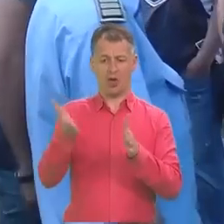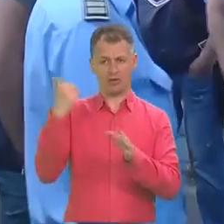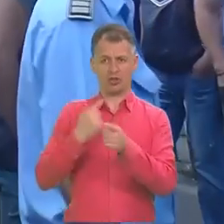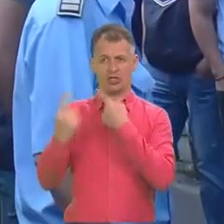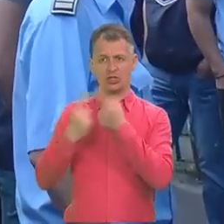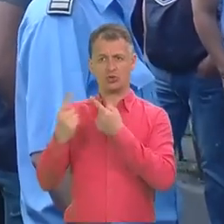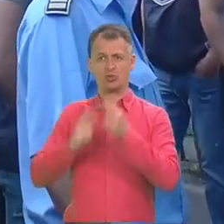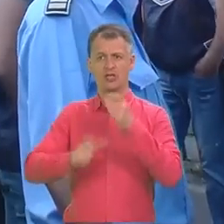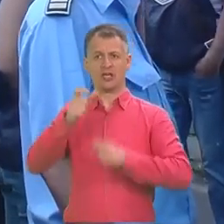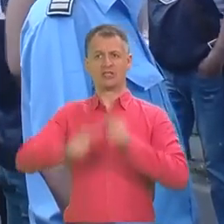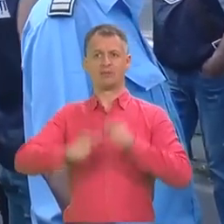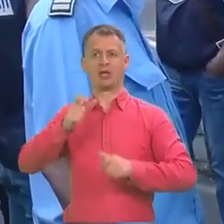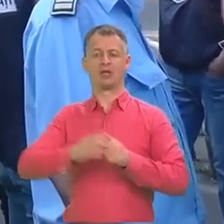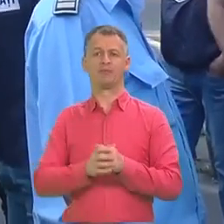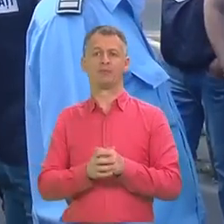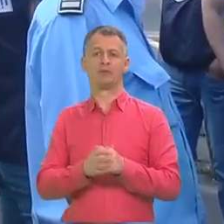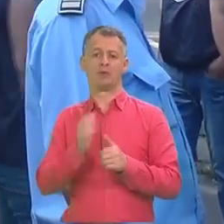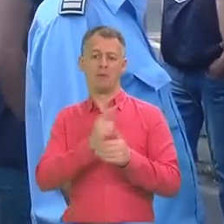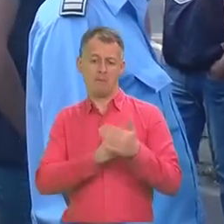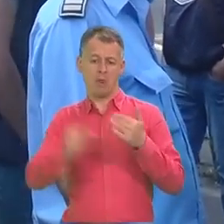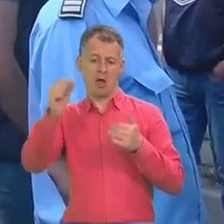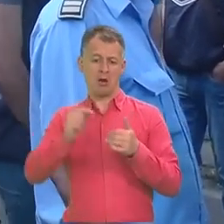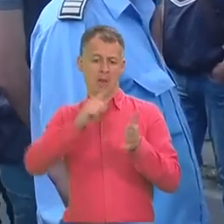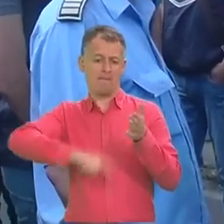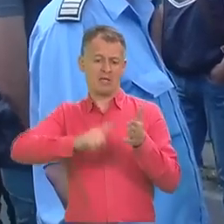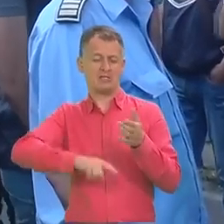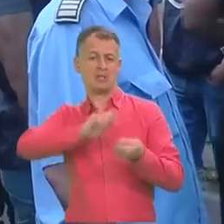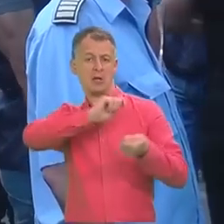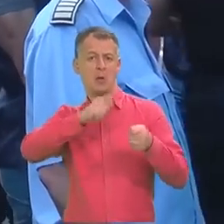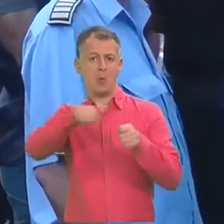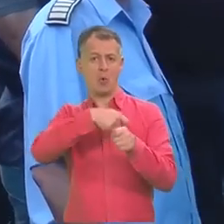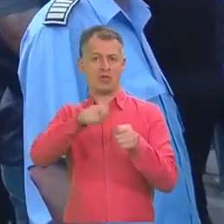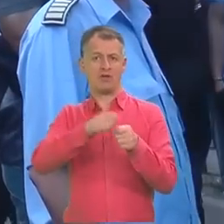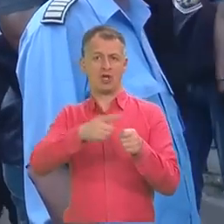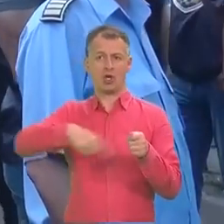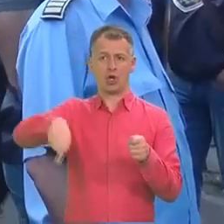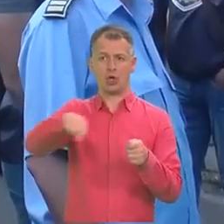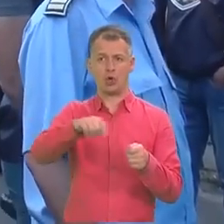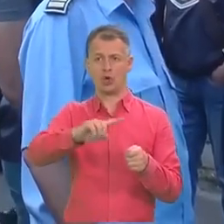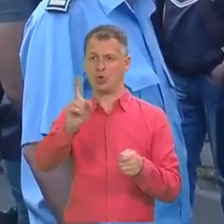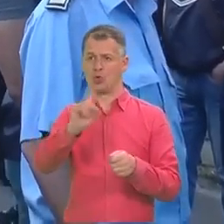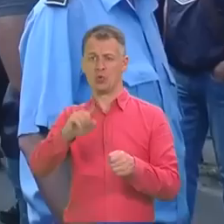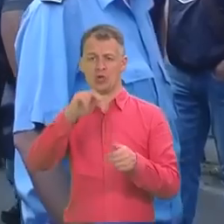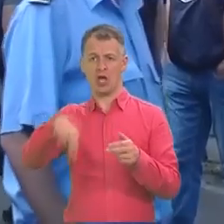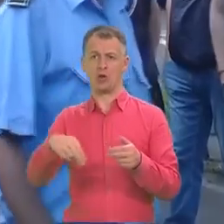despre ieșirea la pensie, modificări, care noi nu suntem de acord, având în